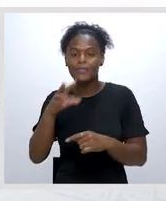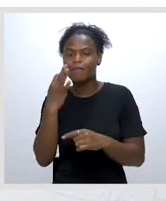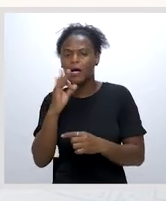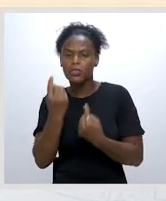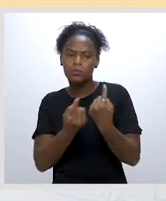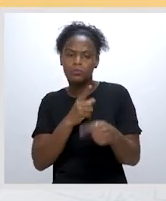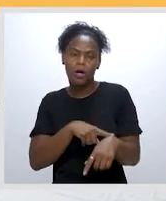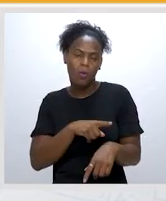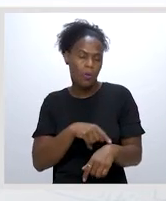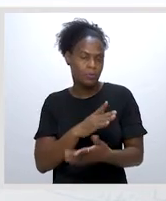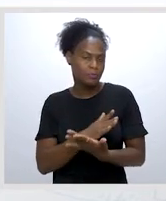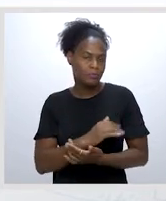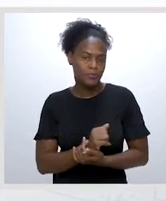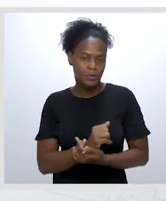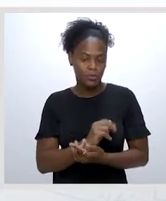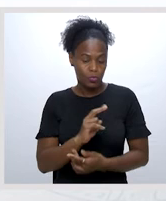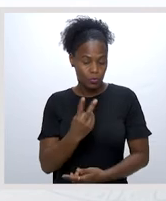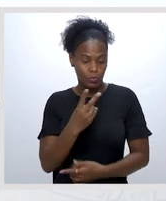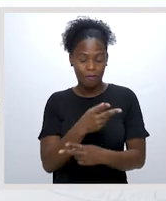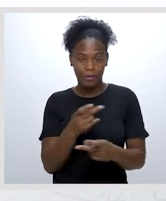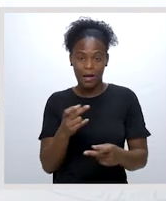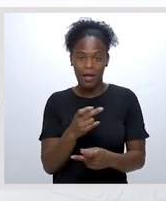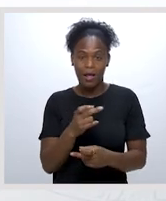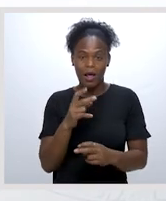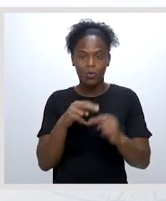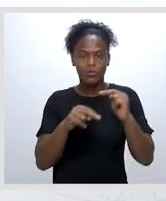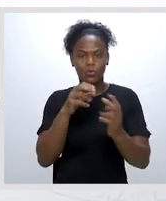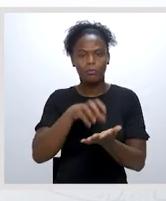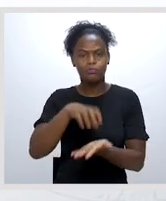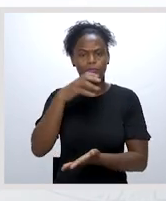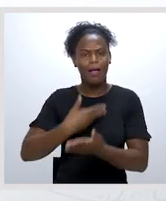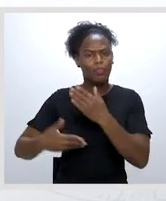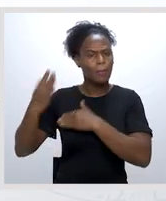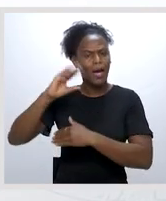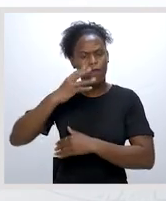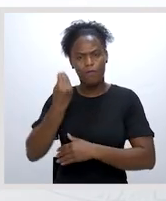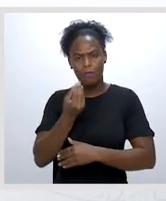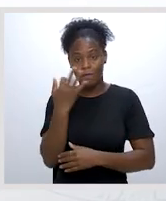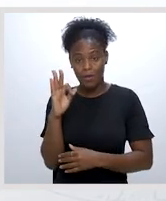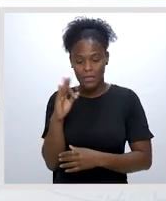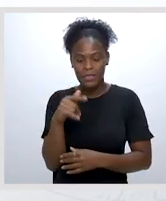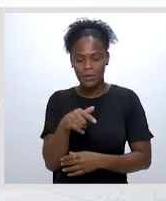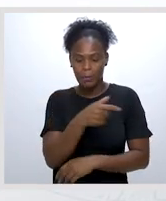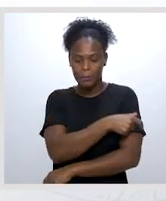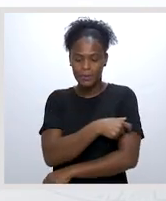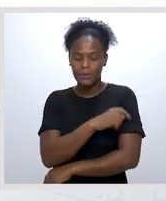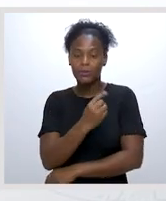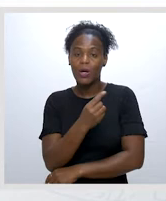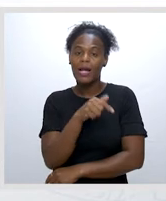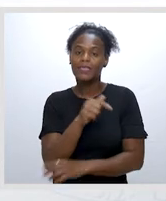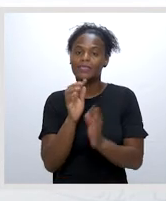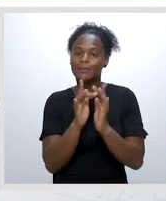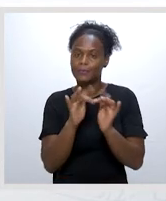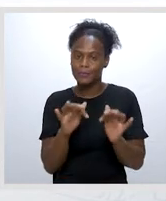quelques heures. Deuxième phrase. Les monuments les plus célèbres de France sont représentés sur ce